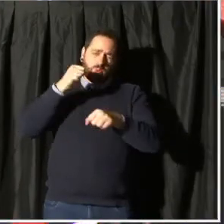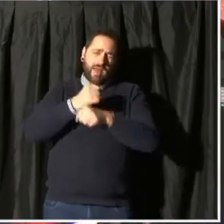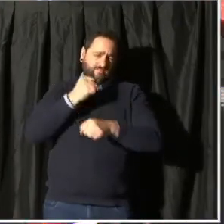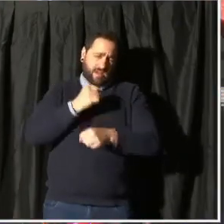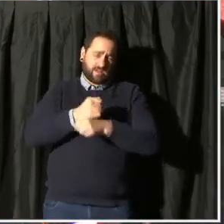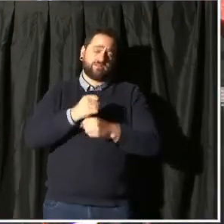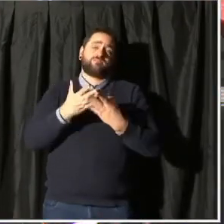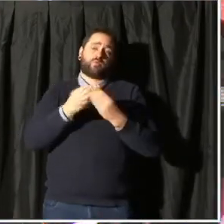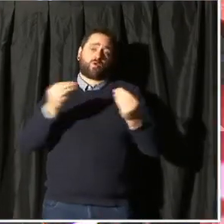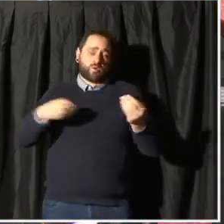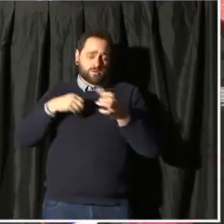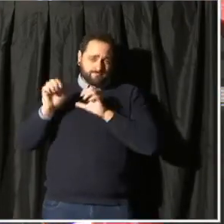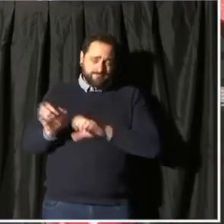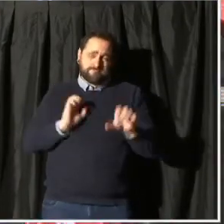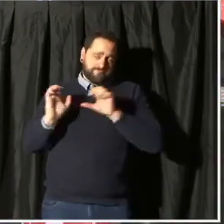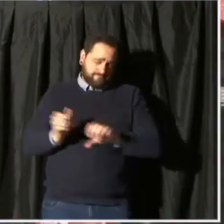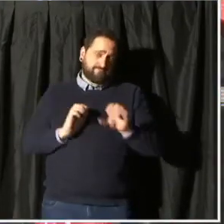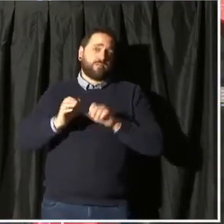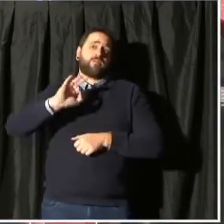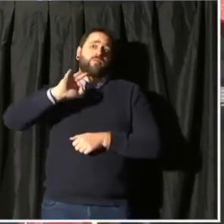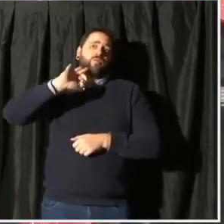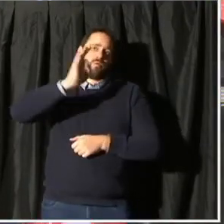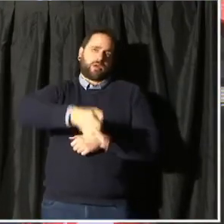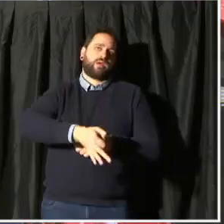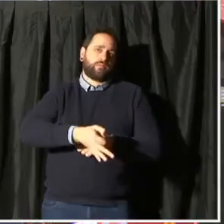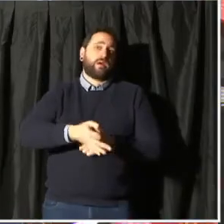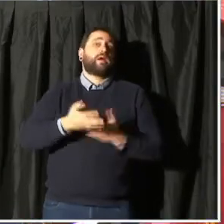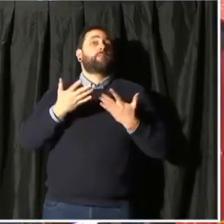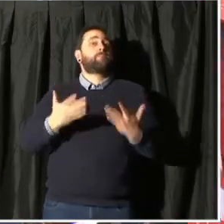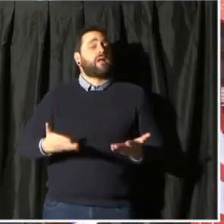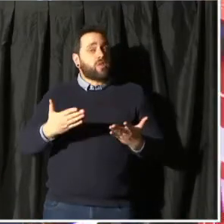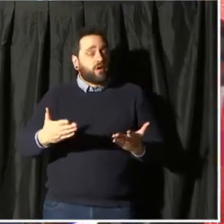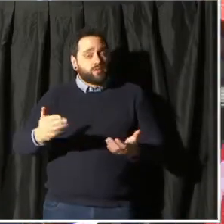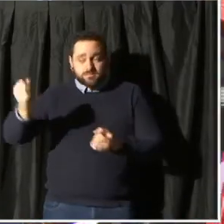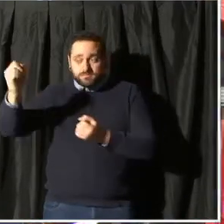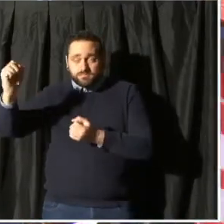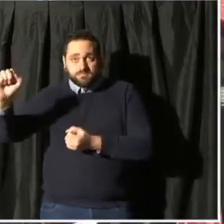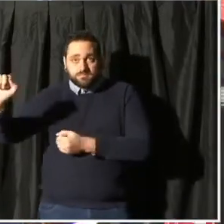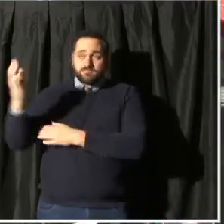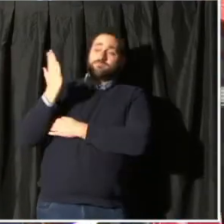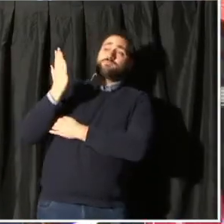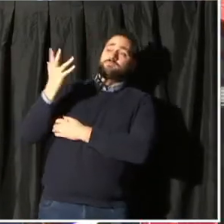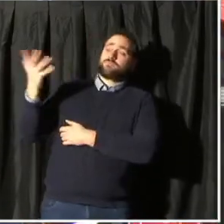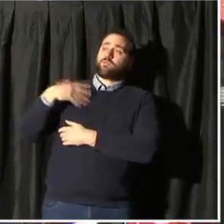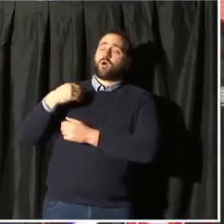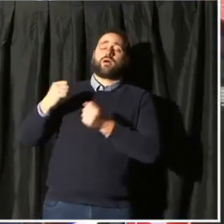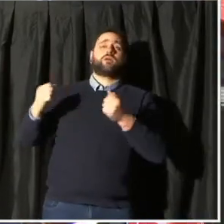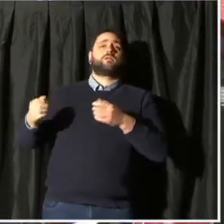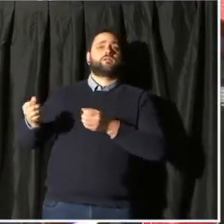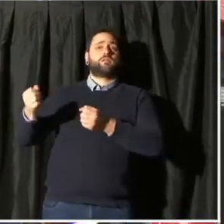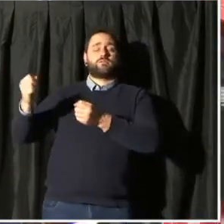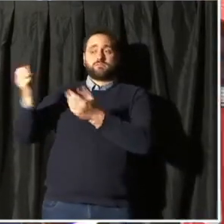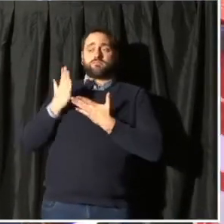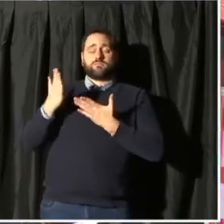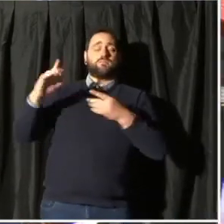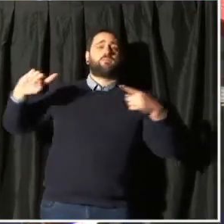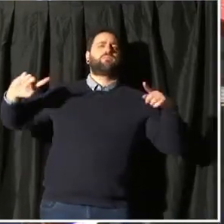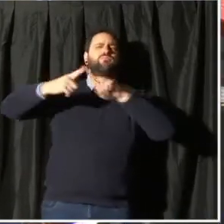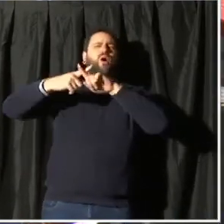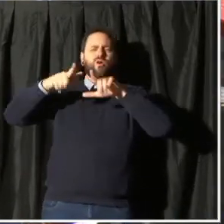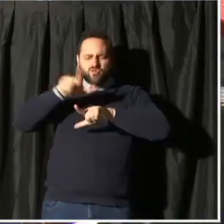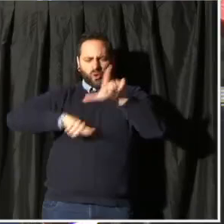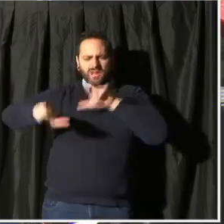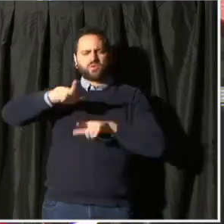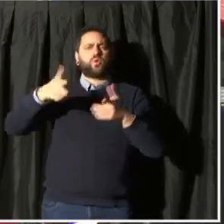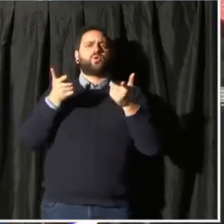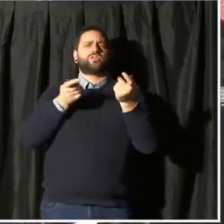maintenant on est confronté à un plan de location gérance le cas faux qu'est ce que c'est en fait